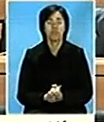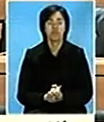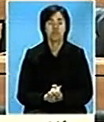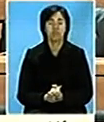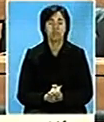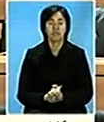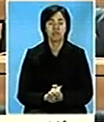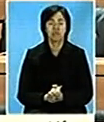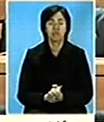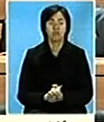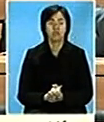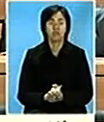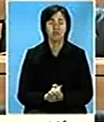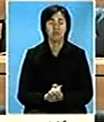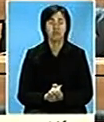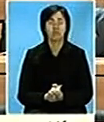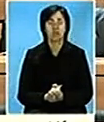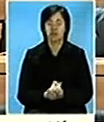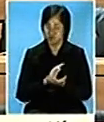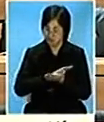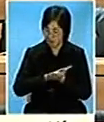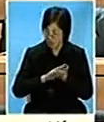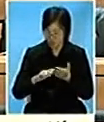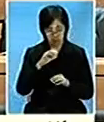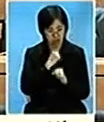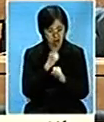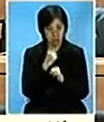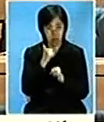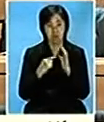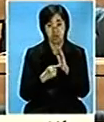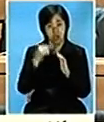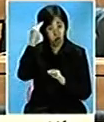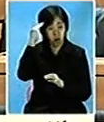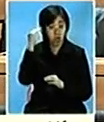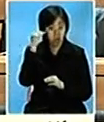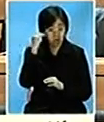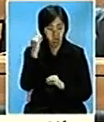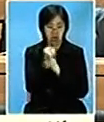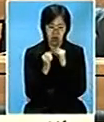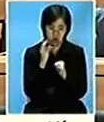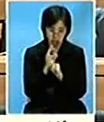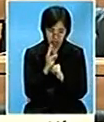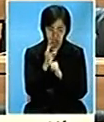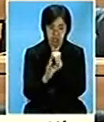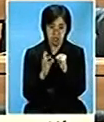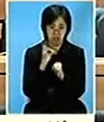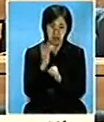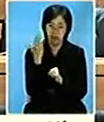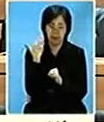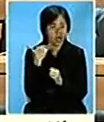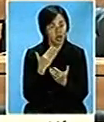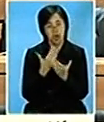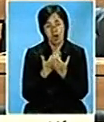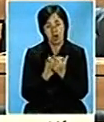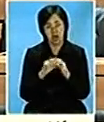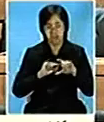ในการเคลียร์ในการคลีนนะครับอย่างของเกาหลีใต้นะครับ6ปี7ปีที่ผ่านมาเรื่องคอร์รัปชันลด